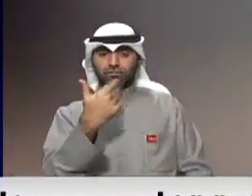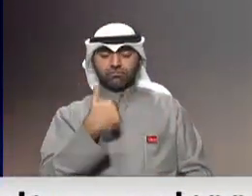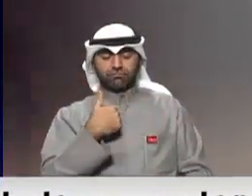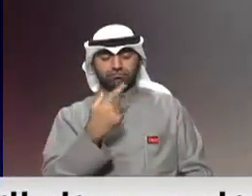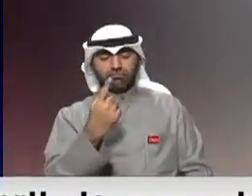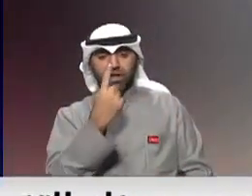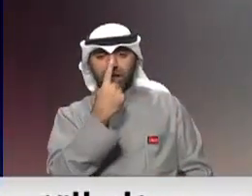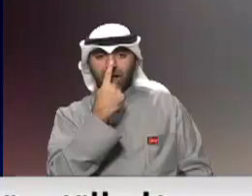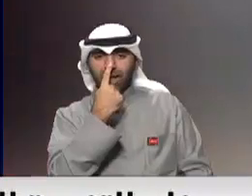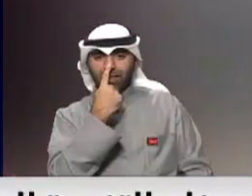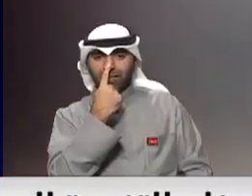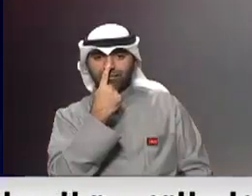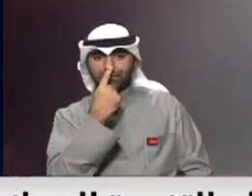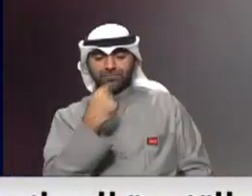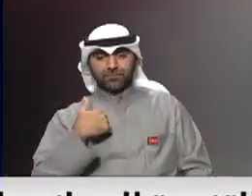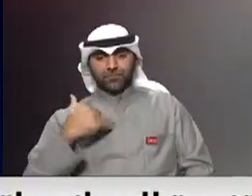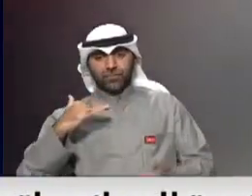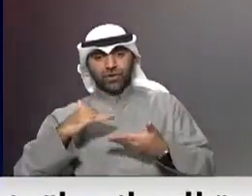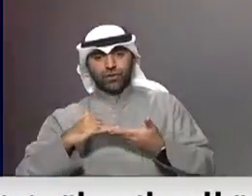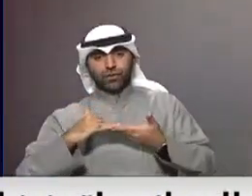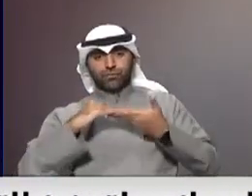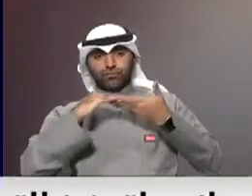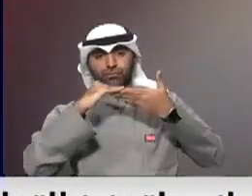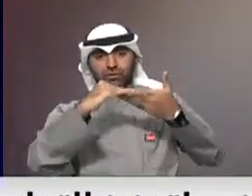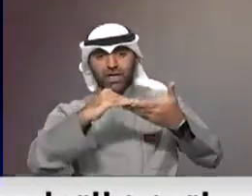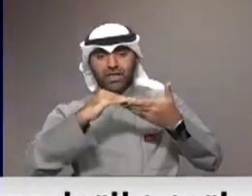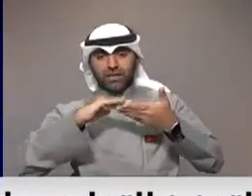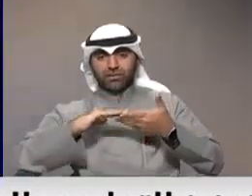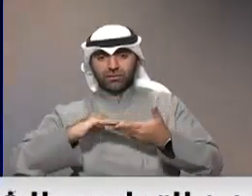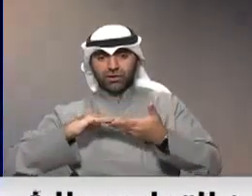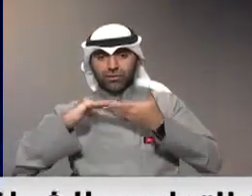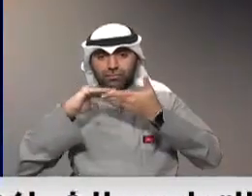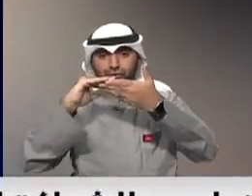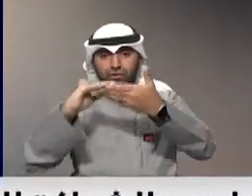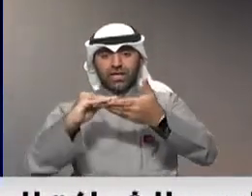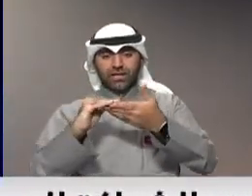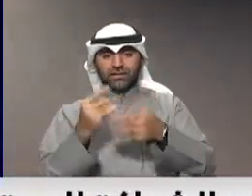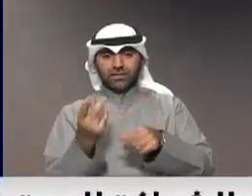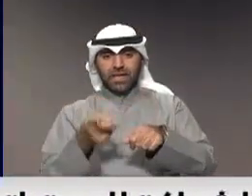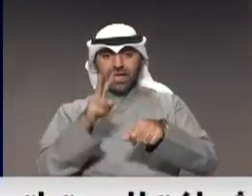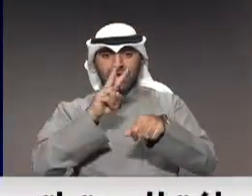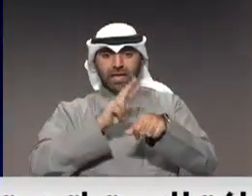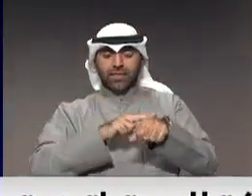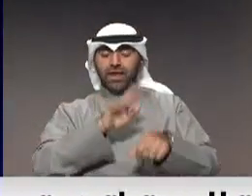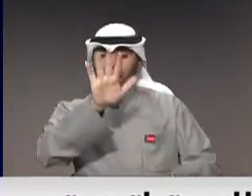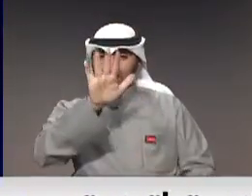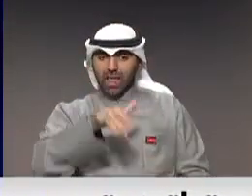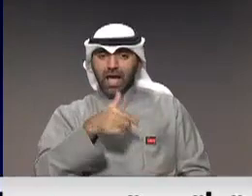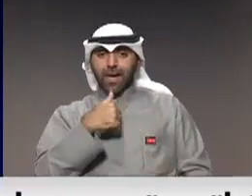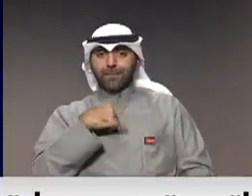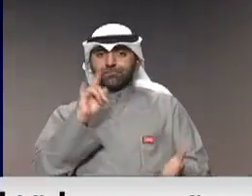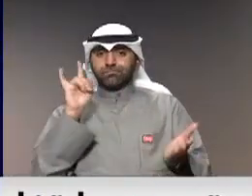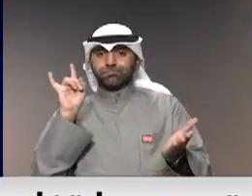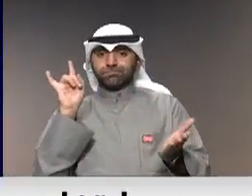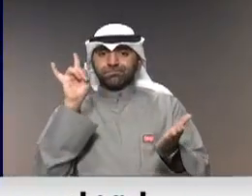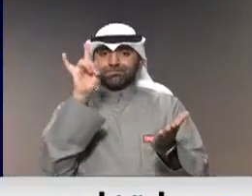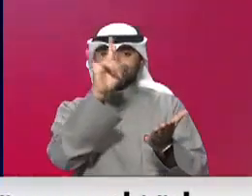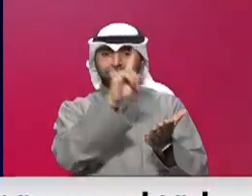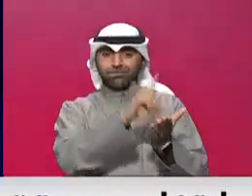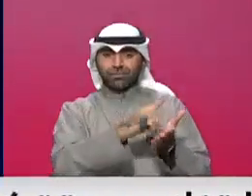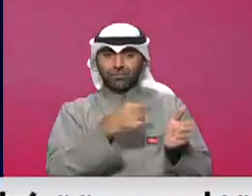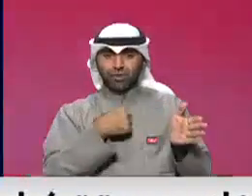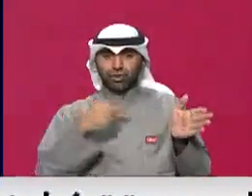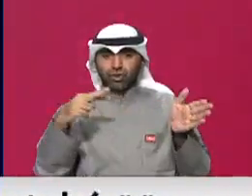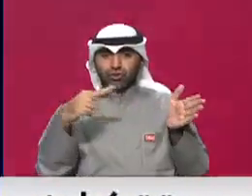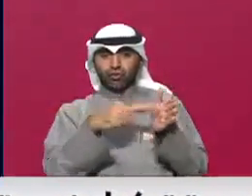والبحث عن نطاق التعاون مع المنظمات الدولية وتحديد الأولويات اللي محتاجينها الناس في الوقت الحالي. طبعا